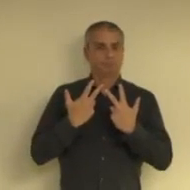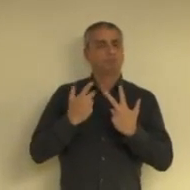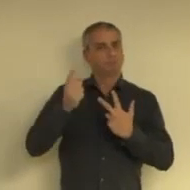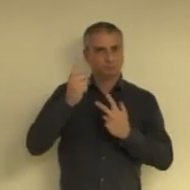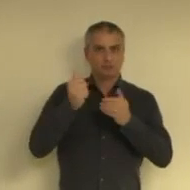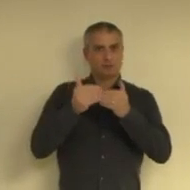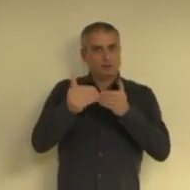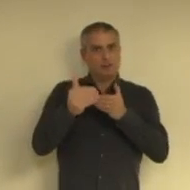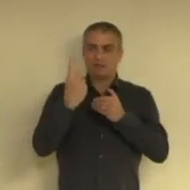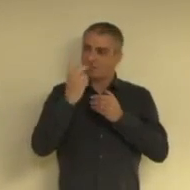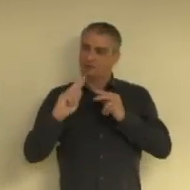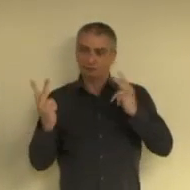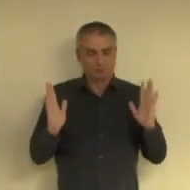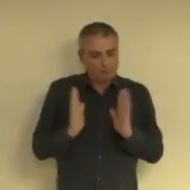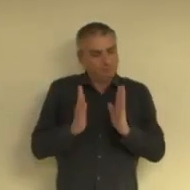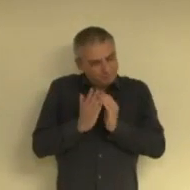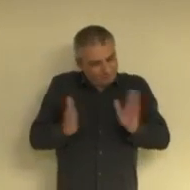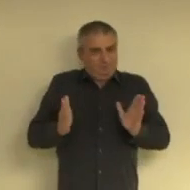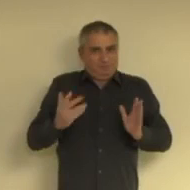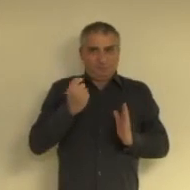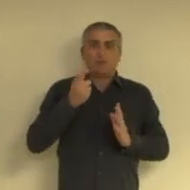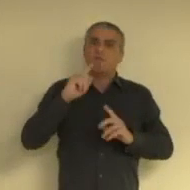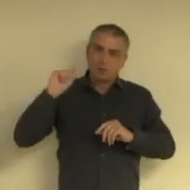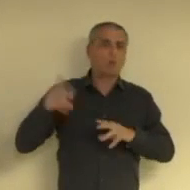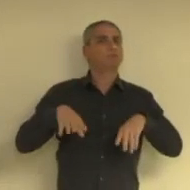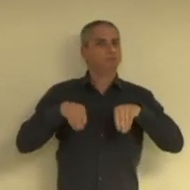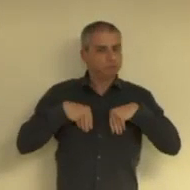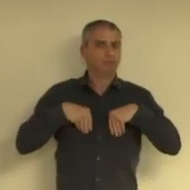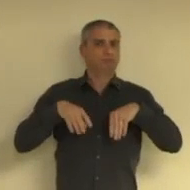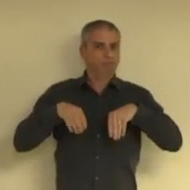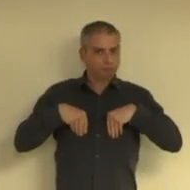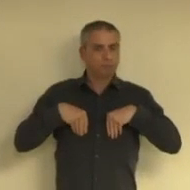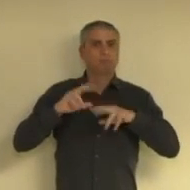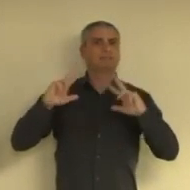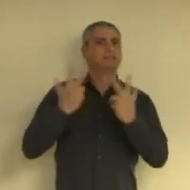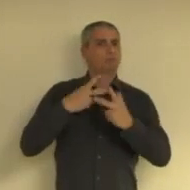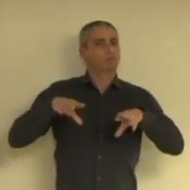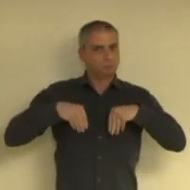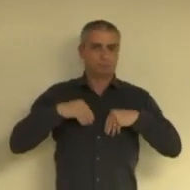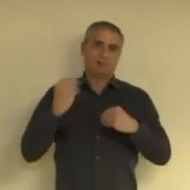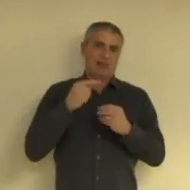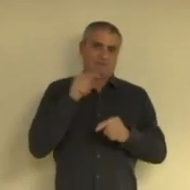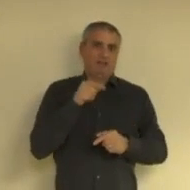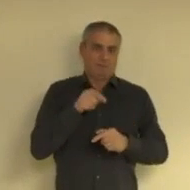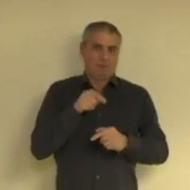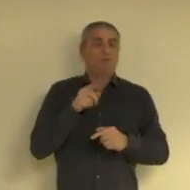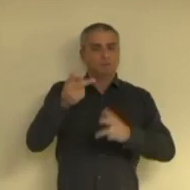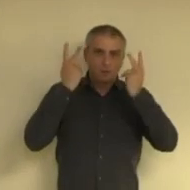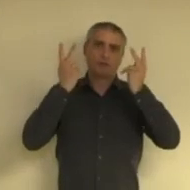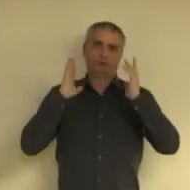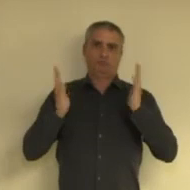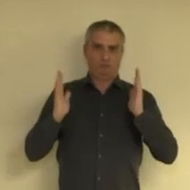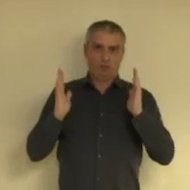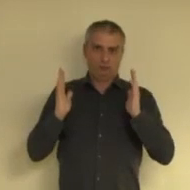אתם יכולים להתרחק קצת יותר אחד מהשני, אבל יש היענות נרחבת בציבור לדברים הללו, וזה